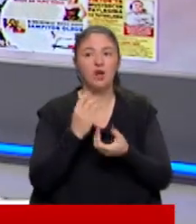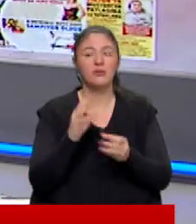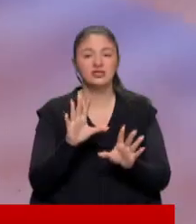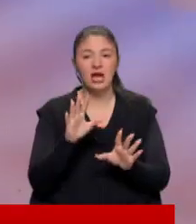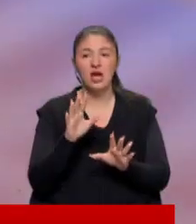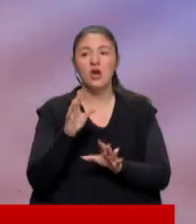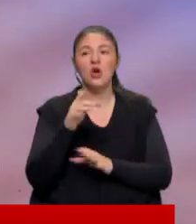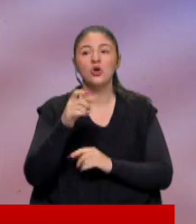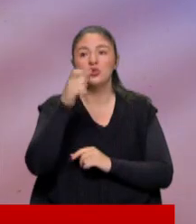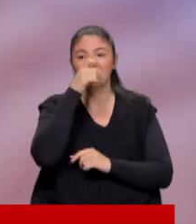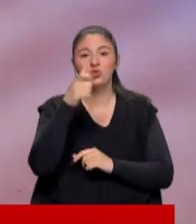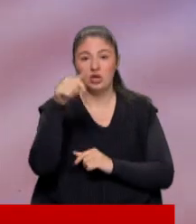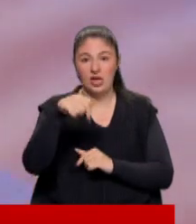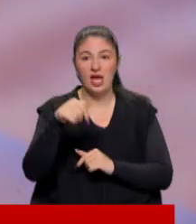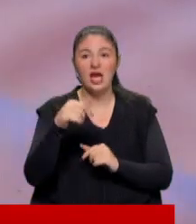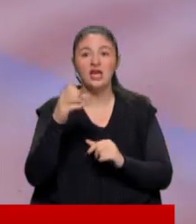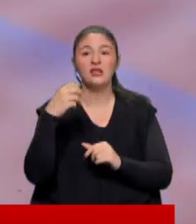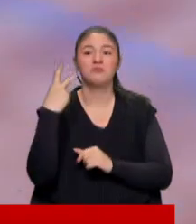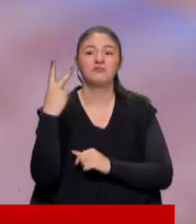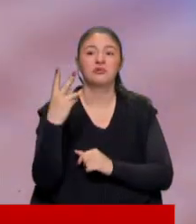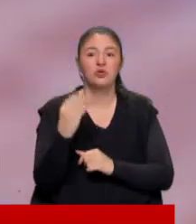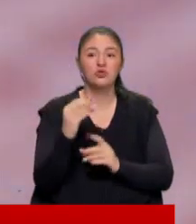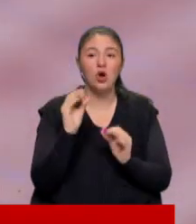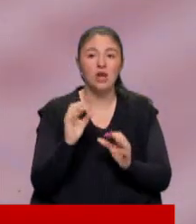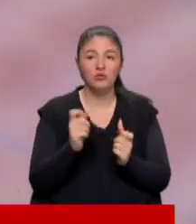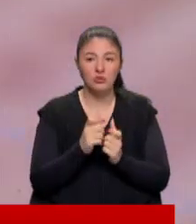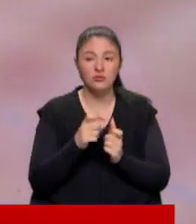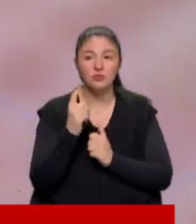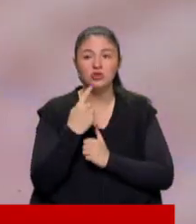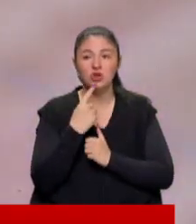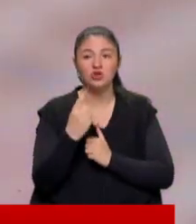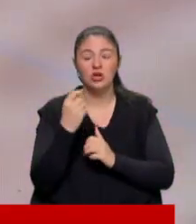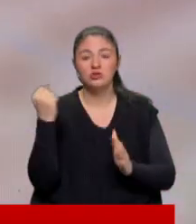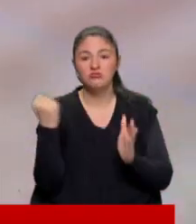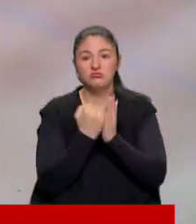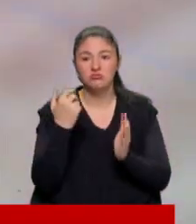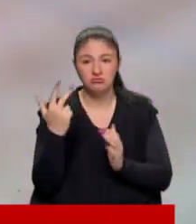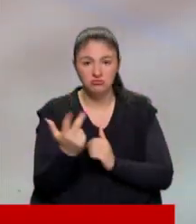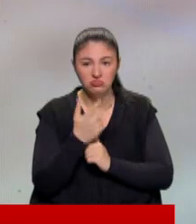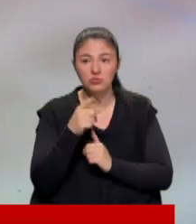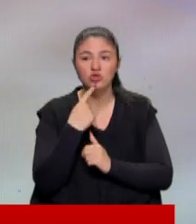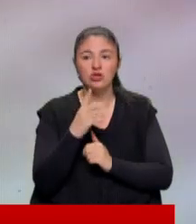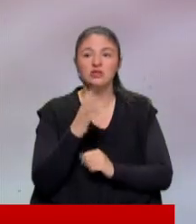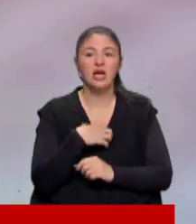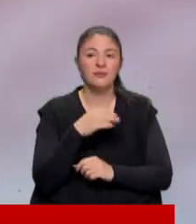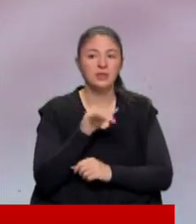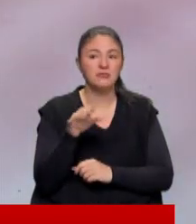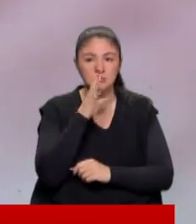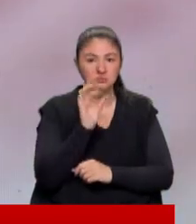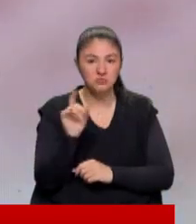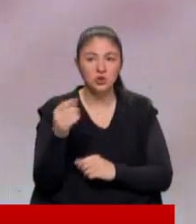olmazsa ülke Tayyipistan olur. İyi Parti'nin kritik toplantısına bu sözler damga vurdu ve bu sözlerin sahibine